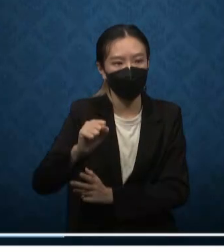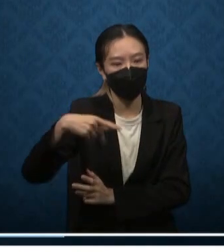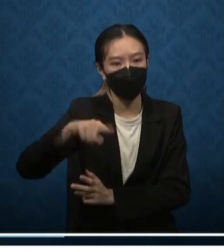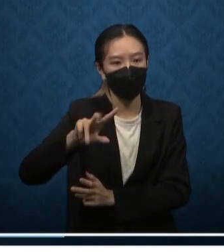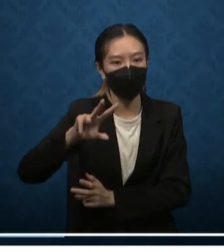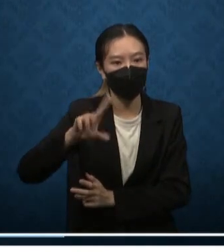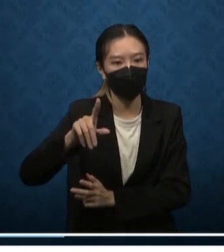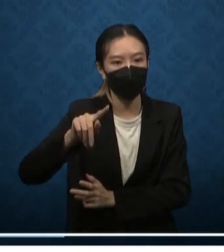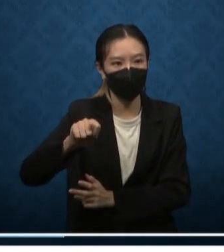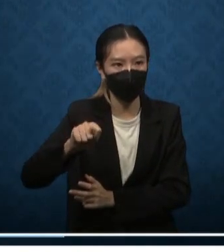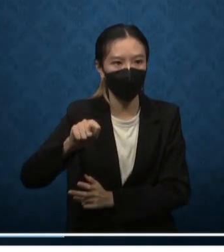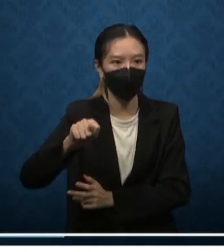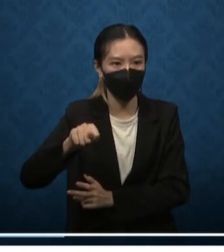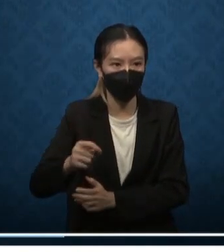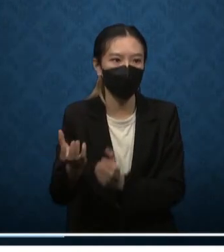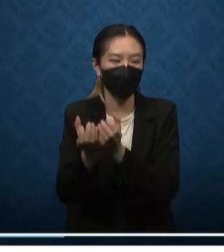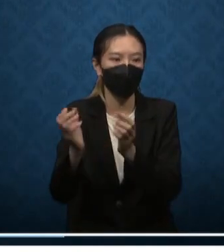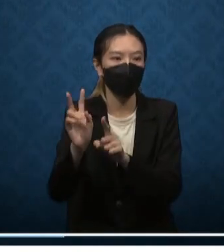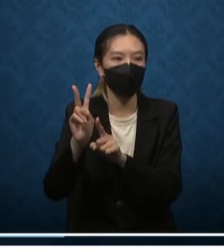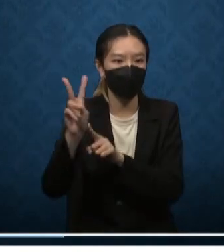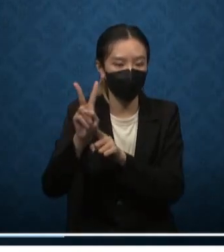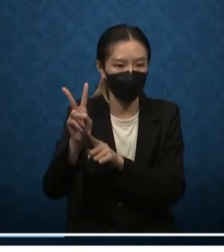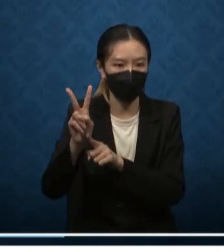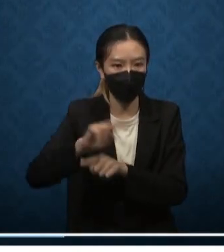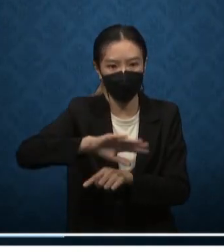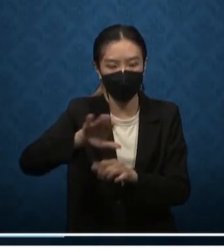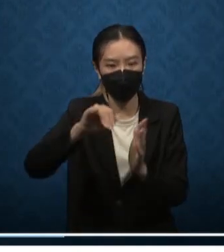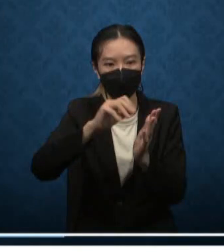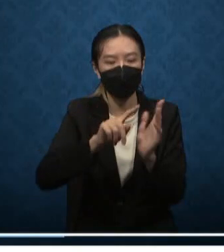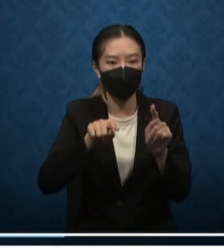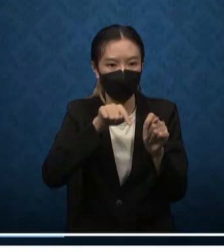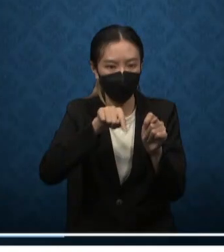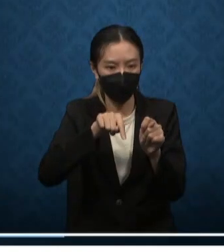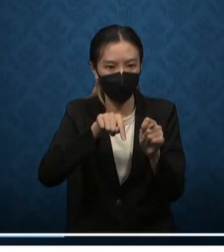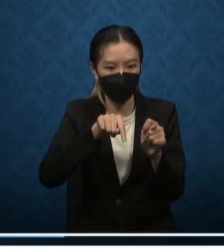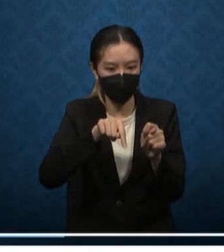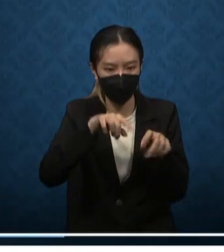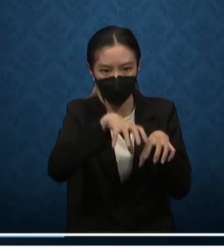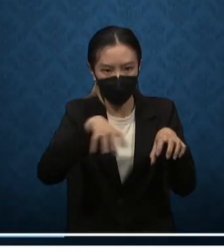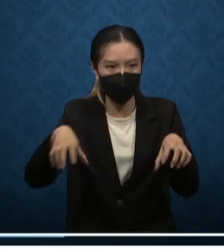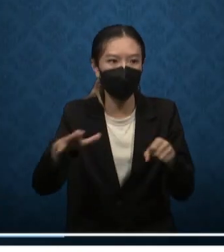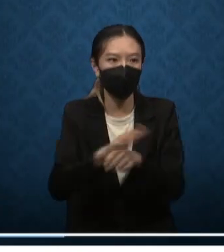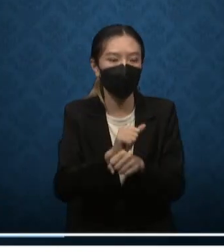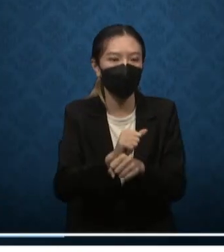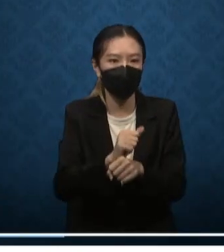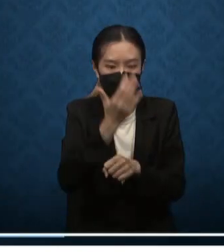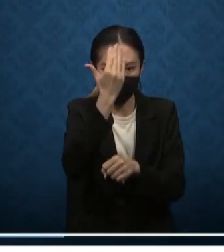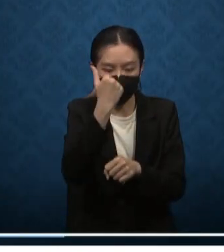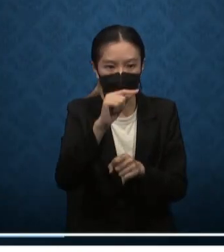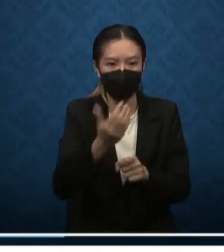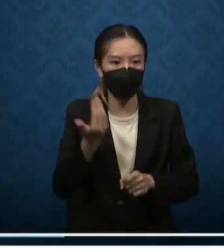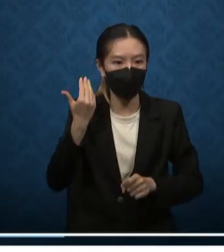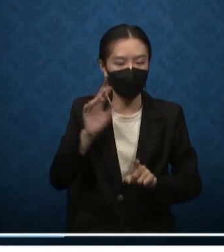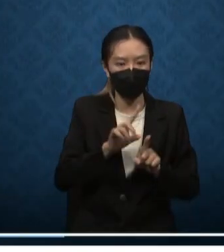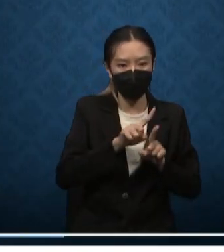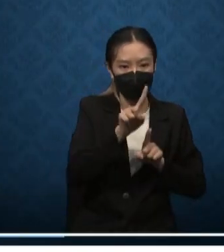ด้วยสสปชฉบับที่ 2ให้ครบทุกตำบลเนื่องจากว่าข้อเสนอที่ 1เราเสนอให้ส.สปช